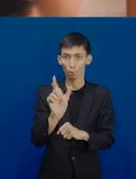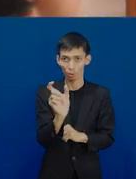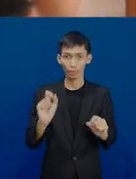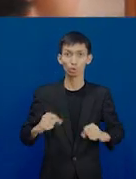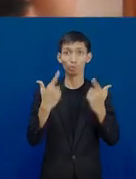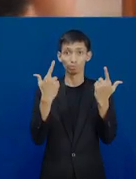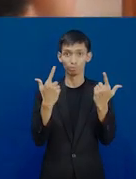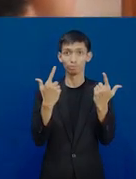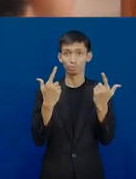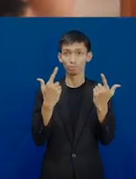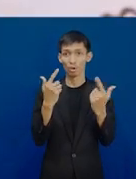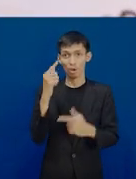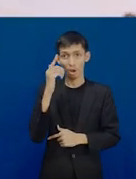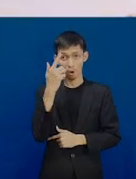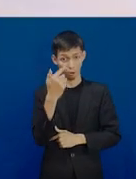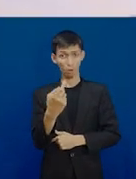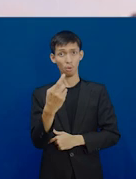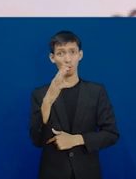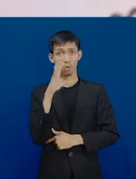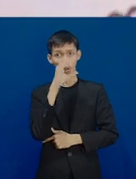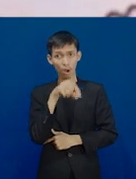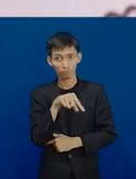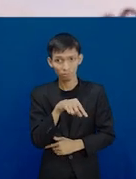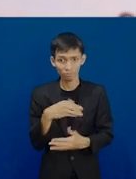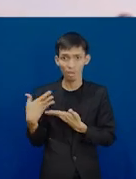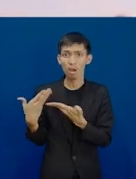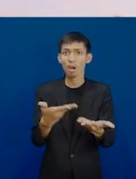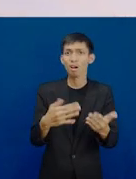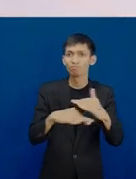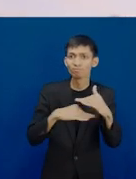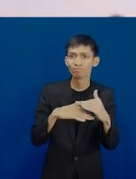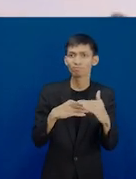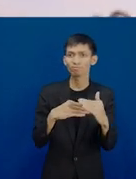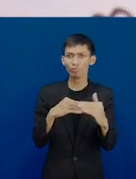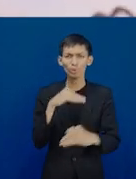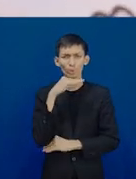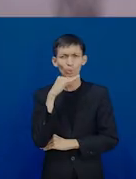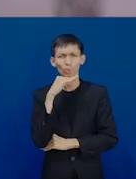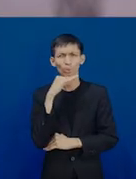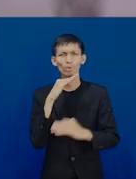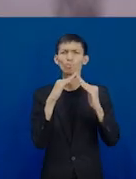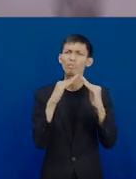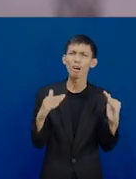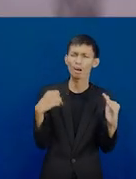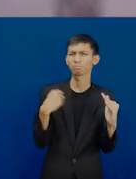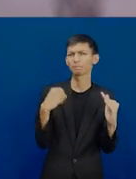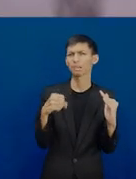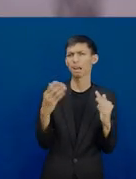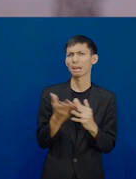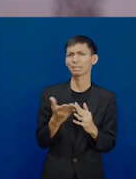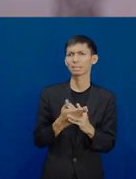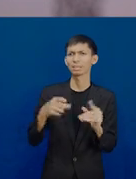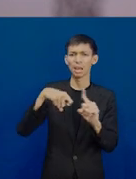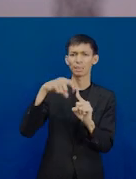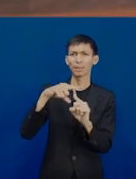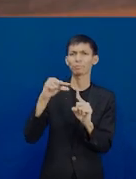lulus. Bayangkan kalau pemerintah tidak turun untuk memberi akses hak dasar, dia akan tetap di rumah ibu